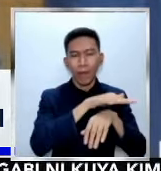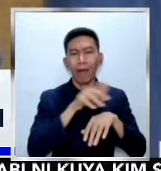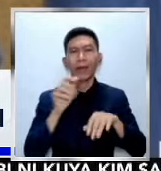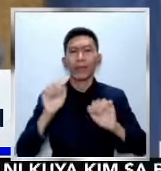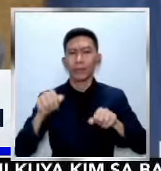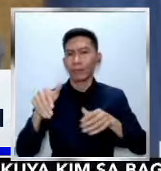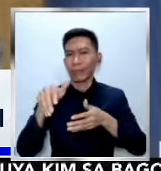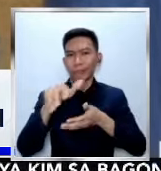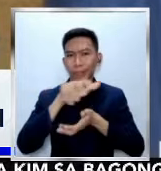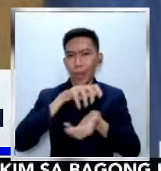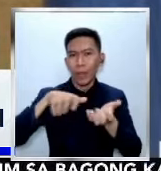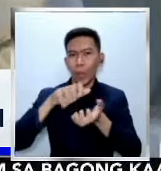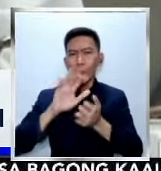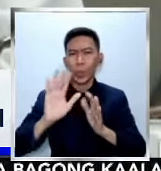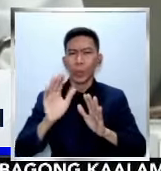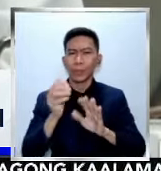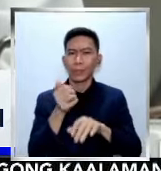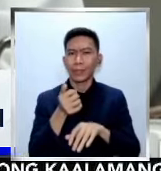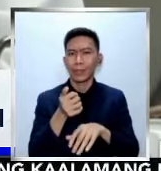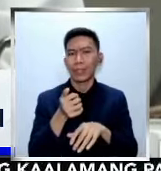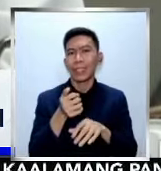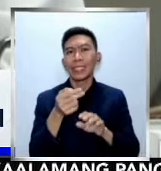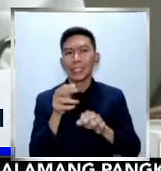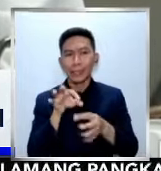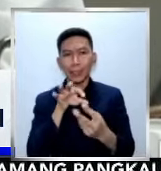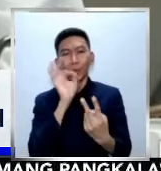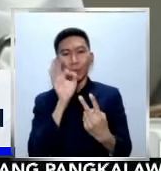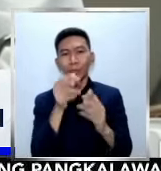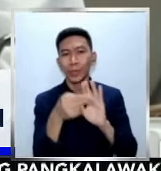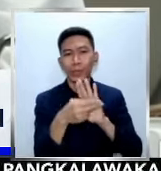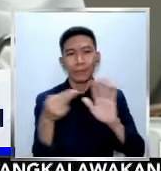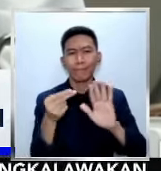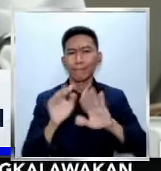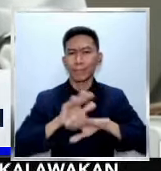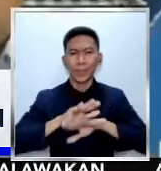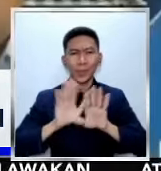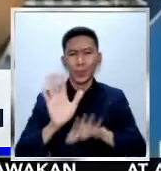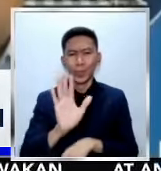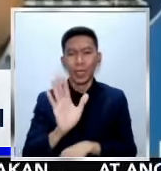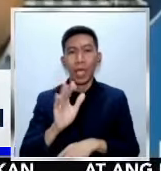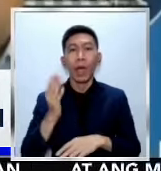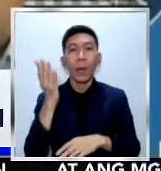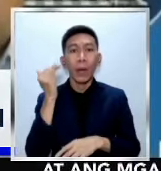wag kayong mamili. Kasi talagang ito namang lahat bakuna.